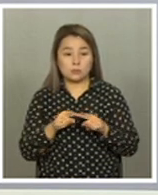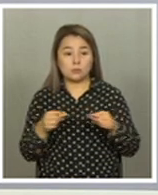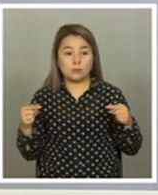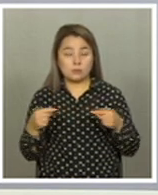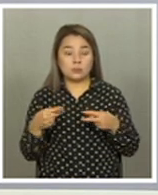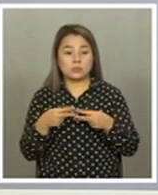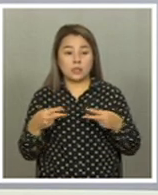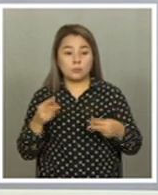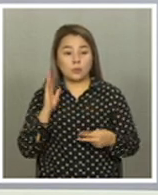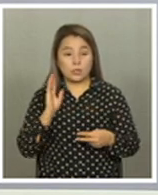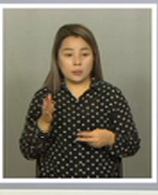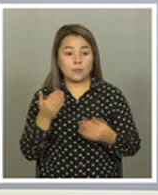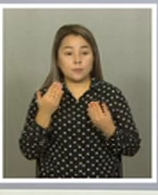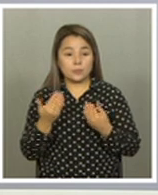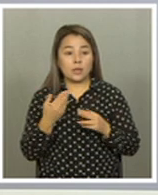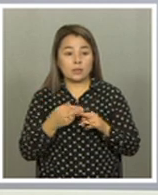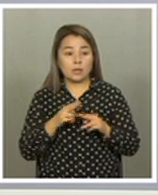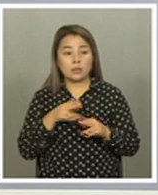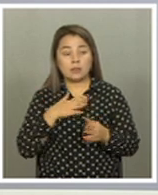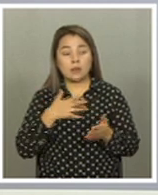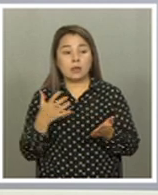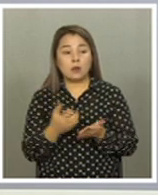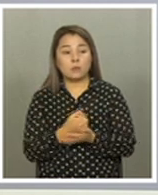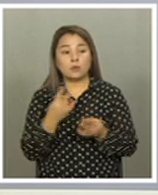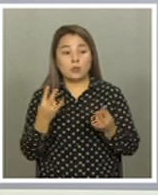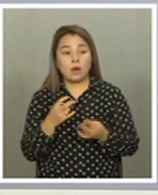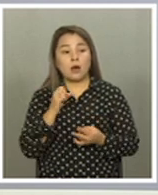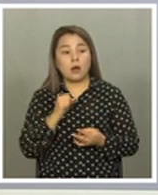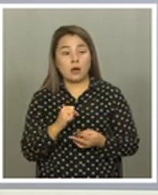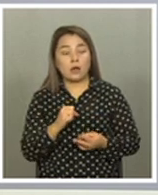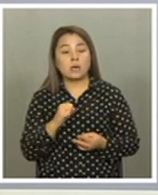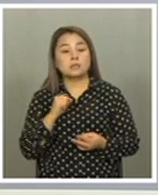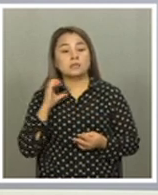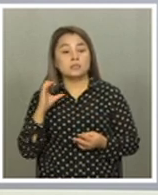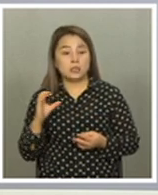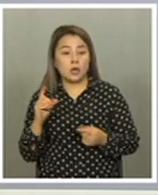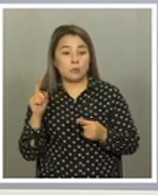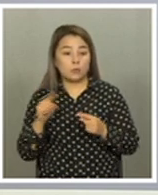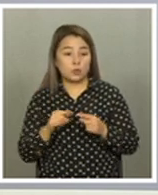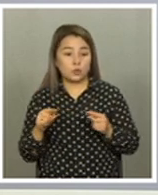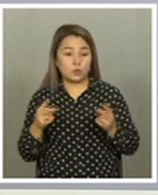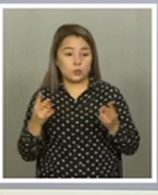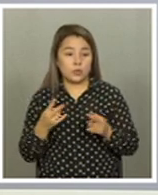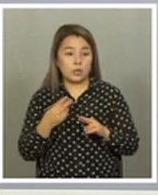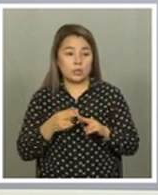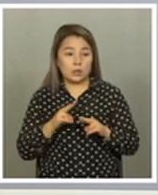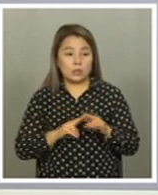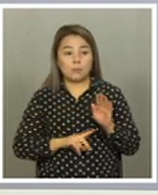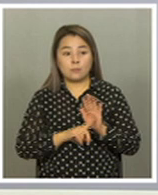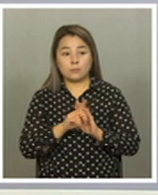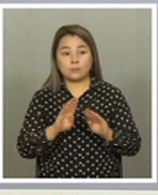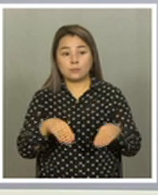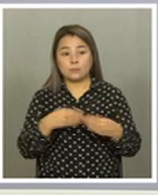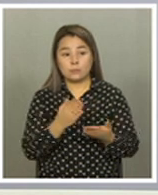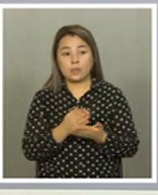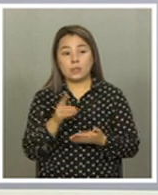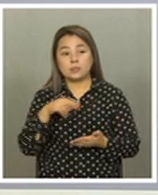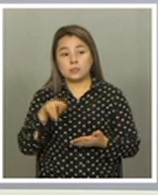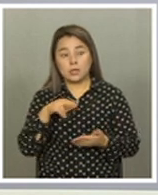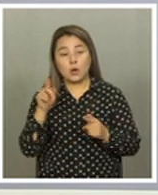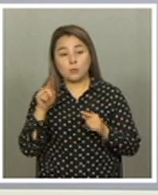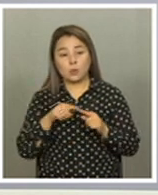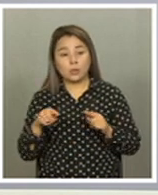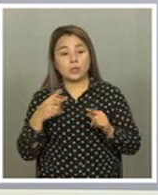болады. Енді бізде табу керек А және С бұрышын. Солай ғой. Мінекей, басында берілген бізде Д бұрышы